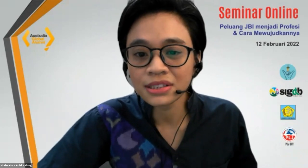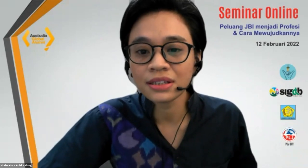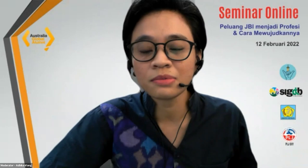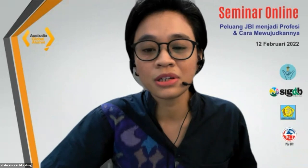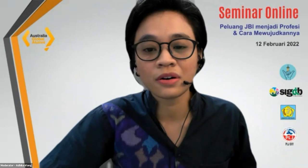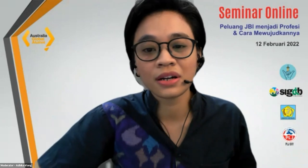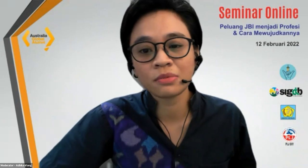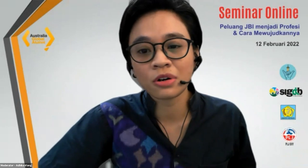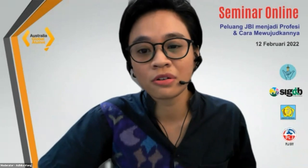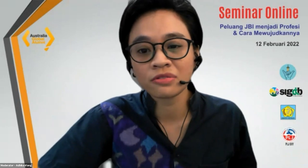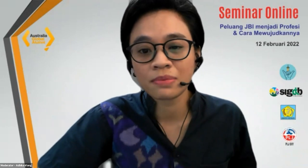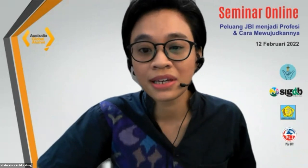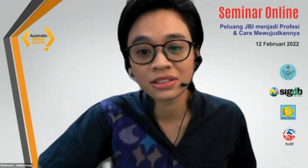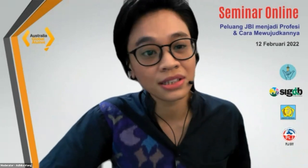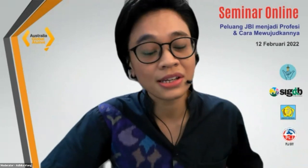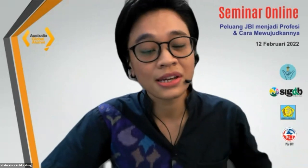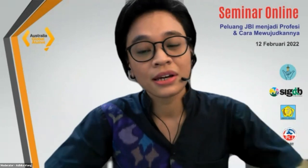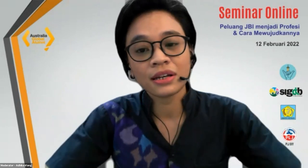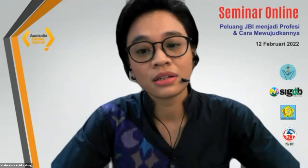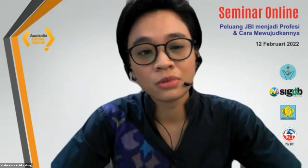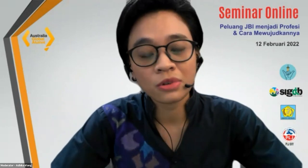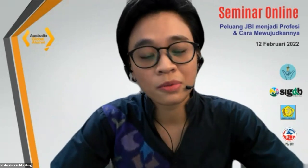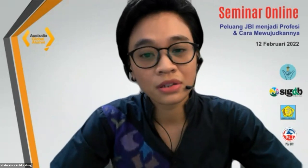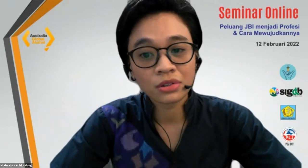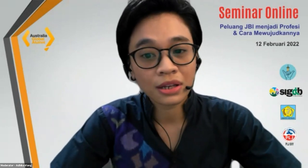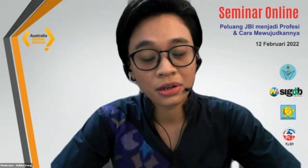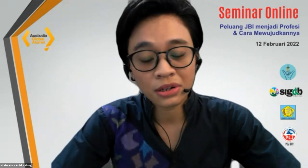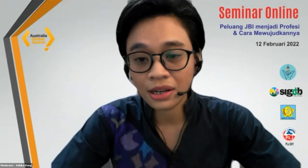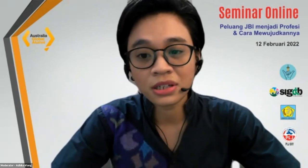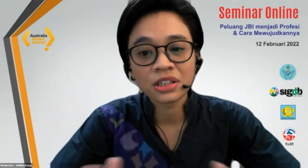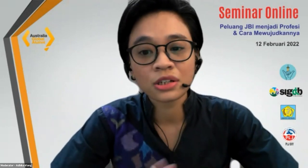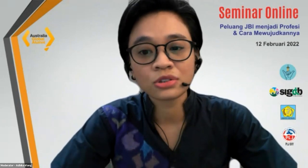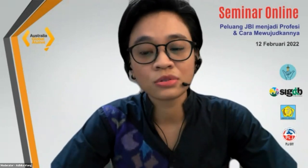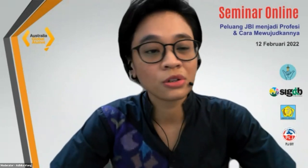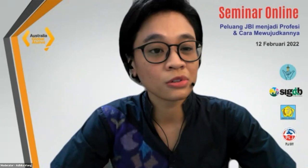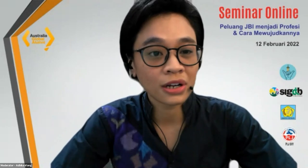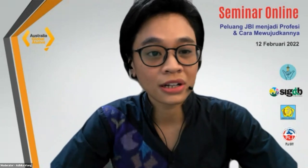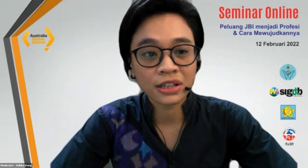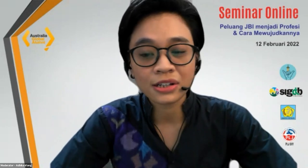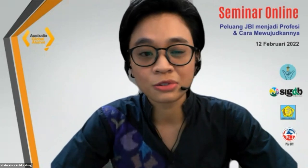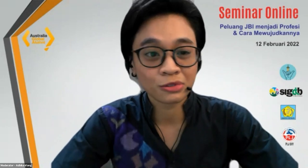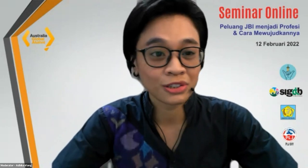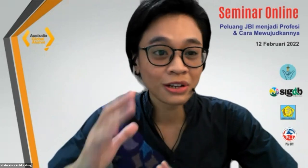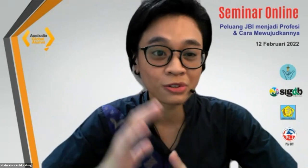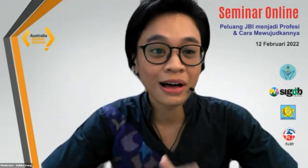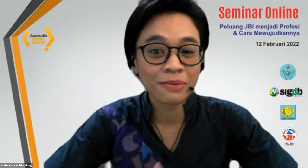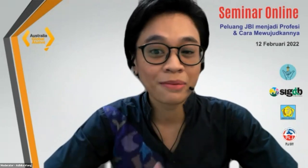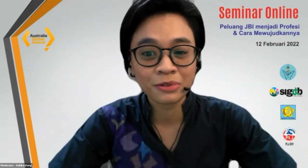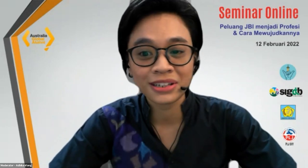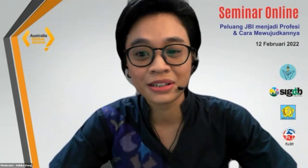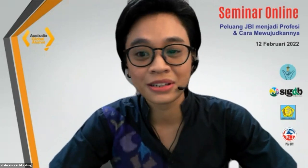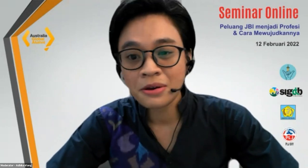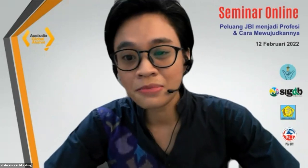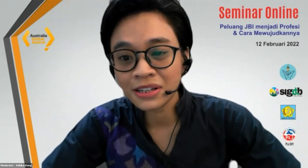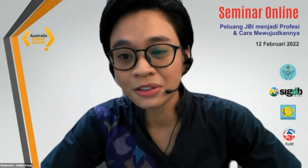menjadi beliau adalah ibu rofa qxd dan Innova tentu Toto menyelesaikan studi doktoralnya sudah Jacks udah